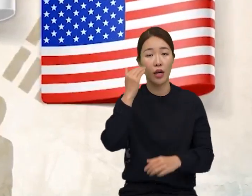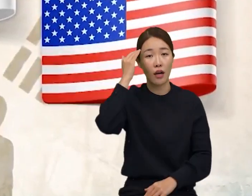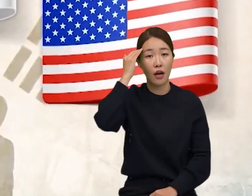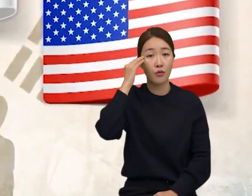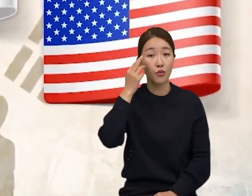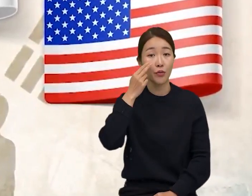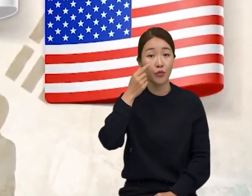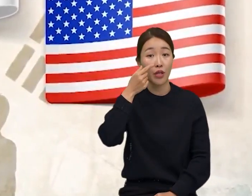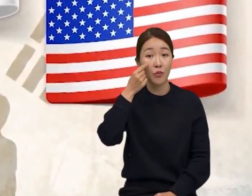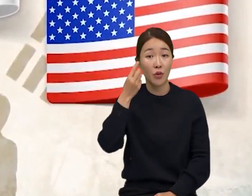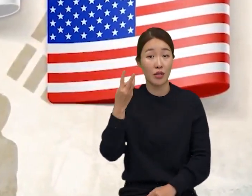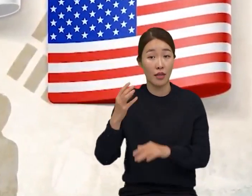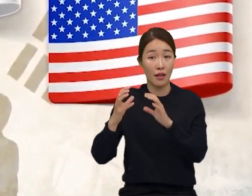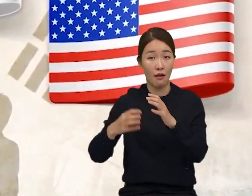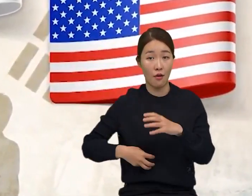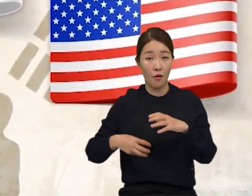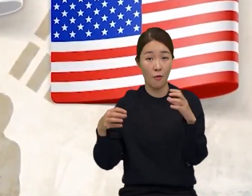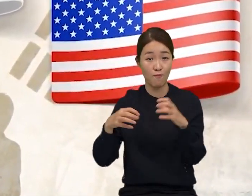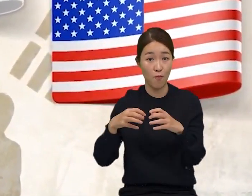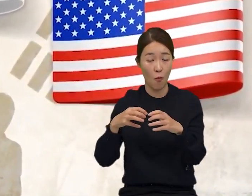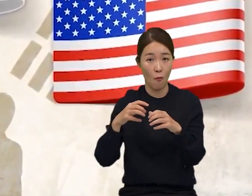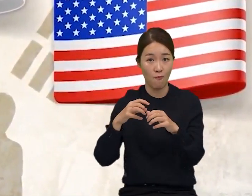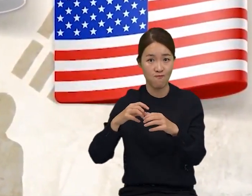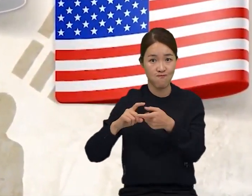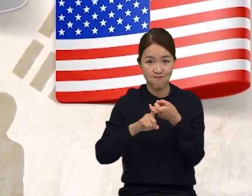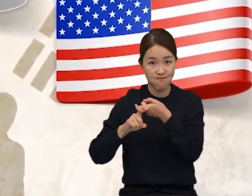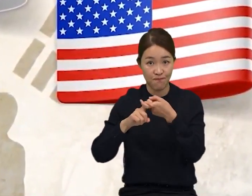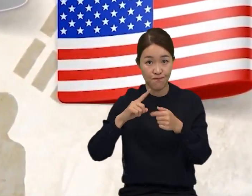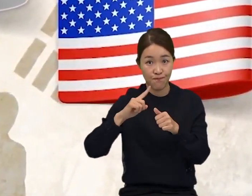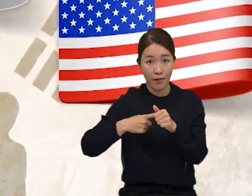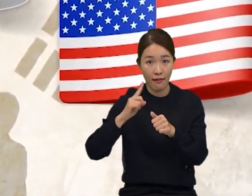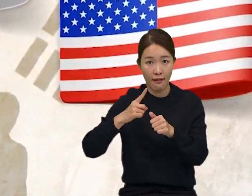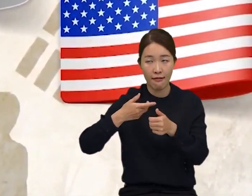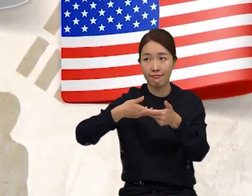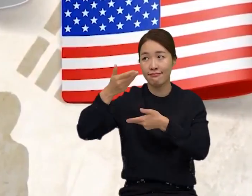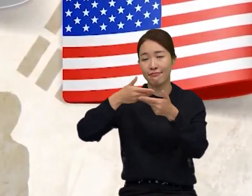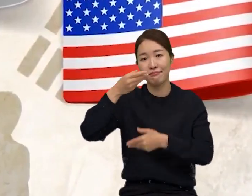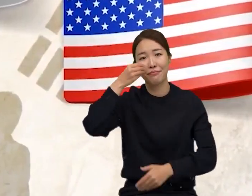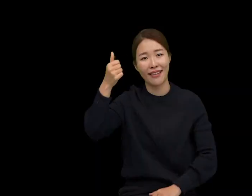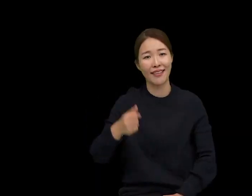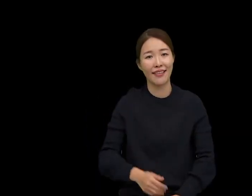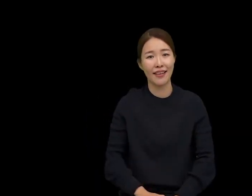이처럼 한미일 세 나라의 협조 체제가 공고해지자 외자 도입이 급증했다.